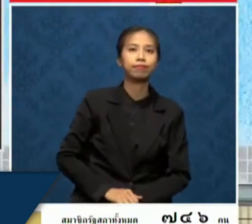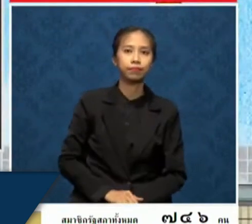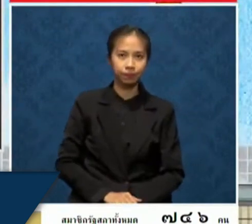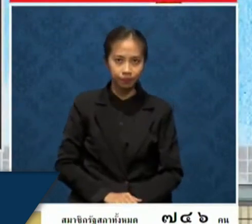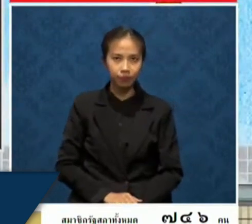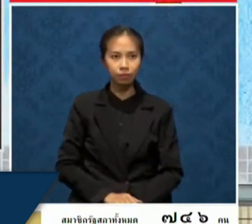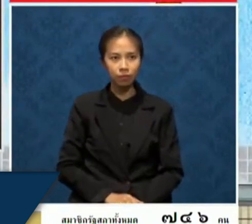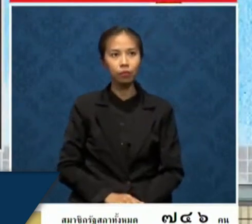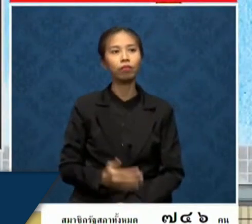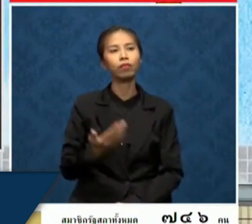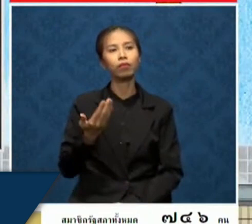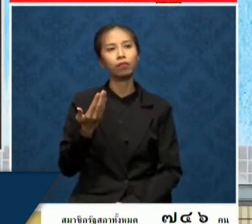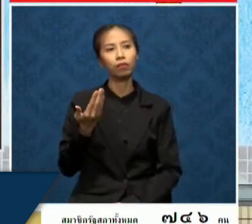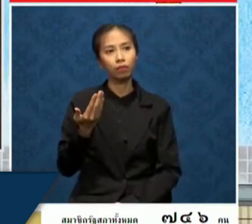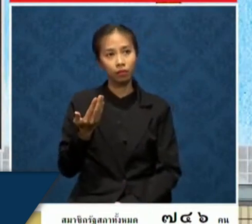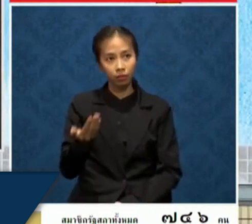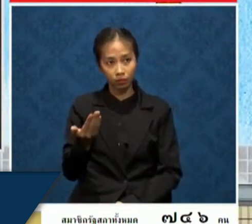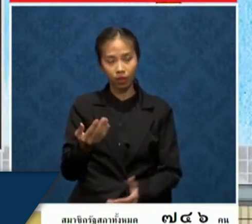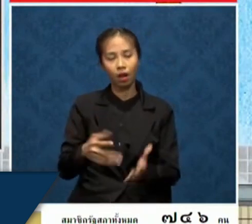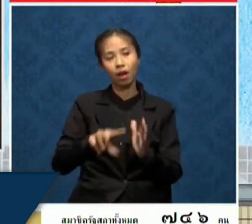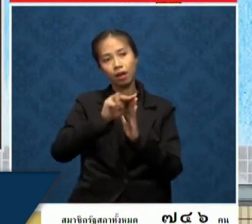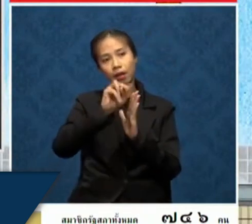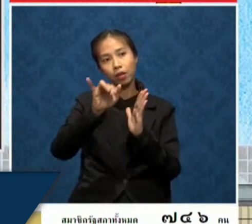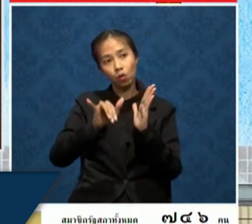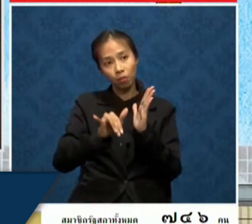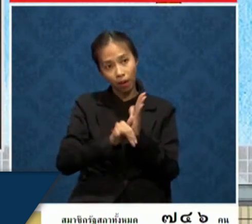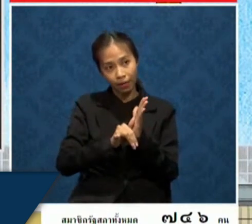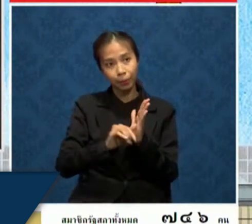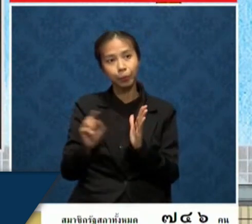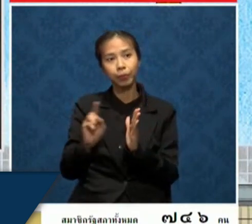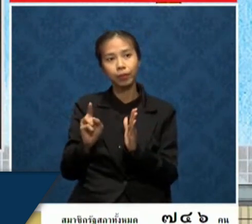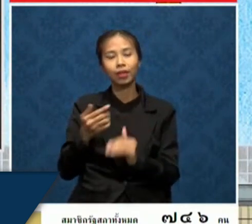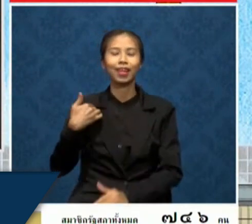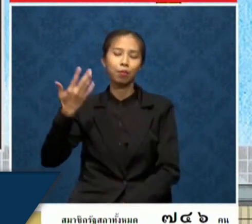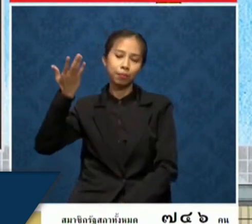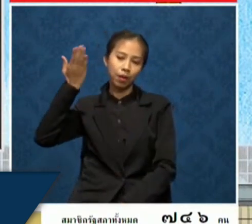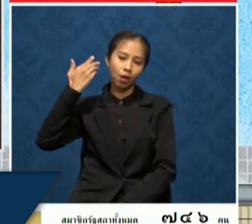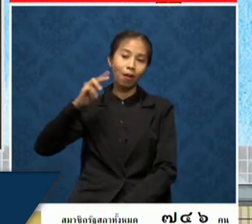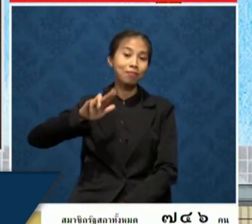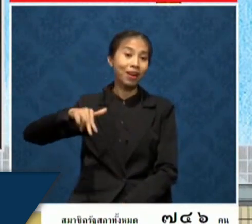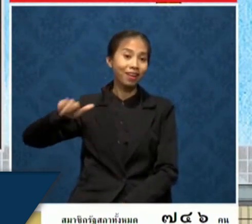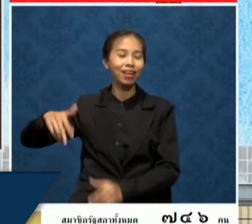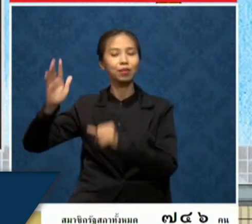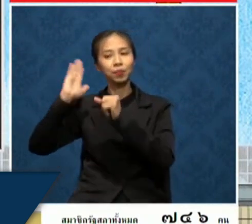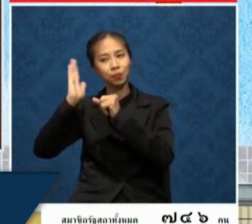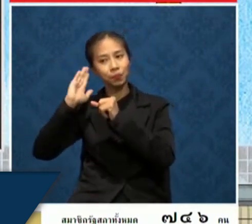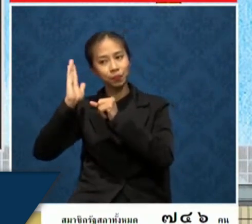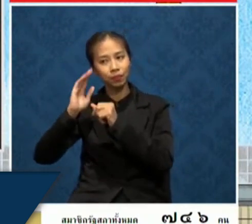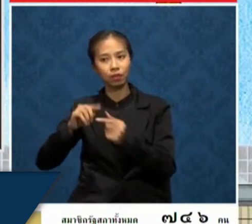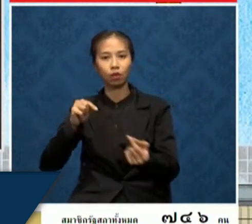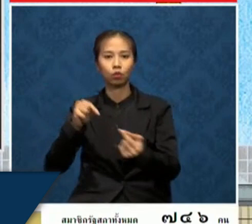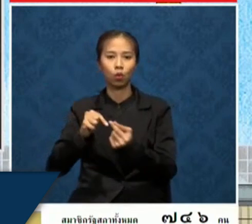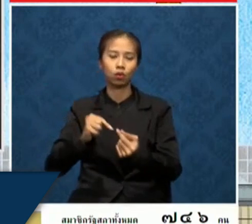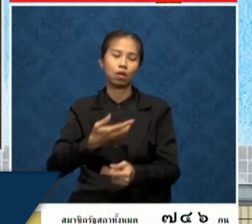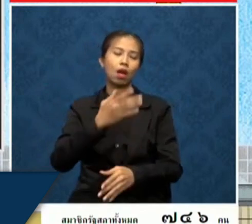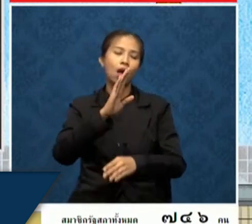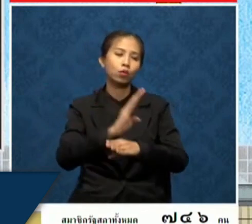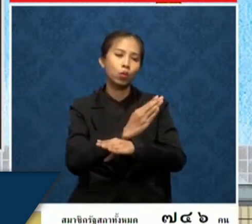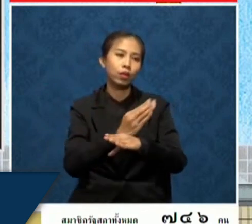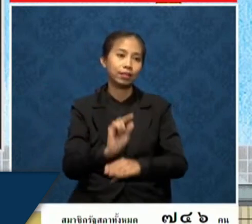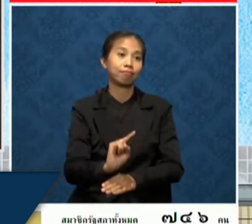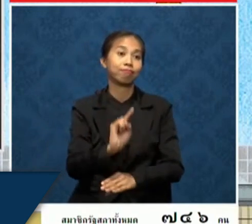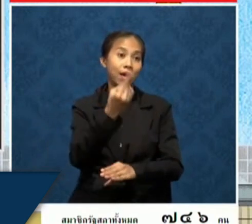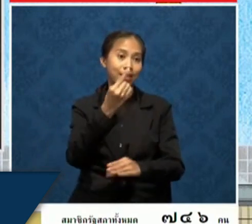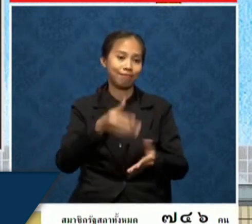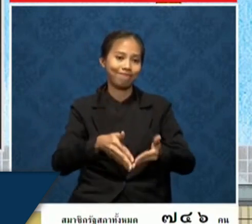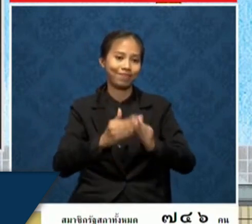านโยบายถัดมาที่ผมขออภิปรายได้แก่การหายไปของสิ่งที่พรรคเพื่อไทยหาเสียงไว้คือนโยบายเขตธุรกิจใหม่หรือ New Business